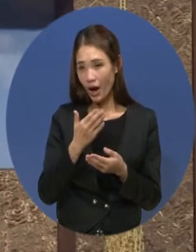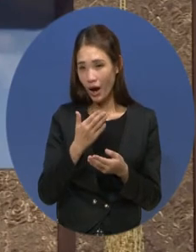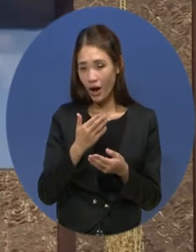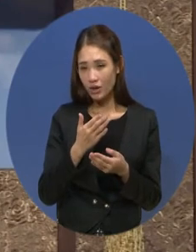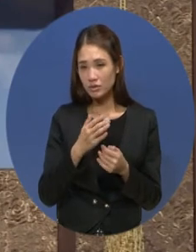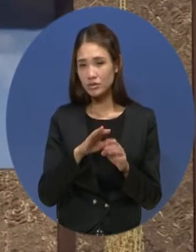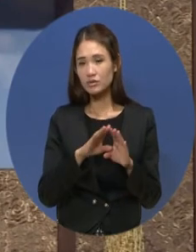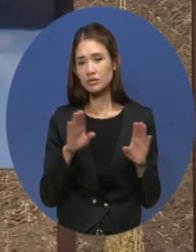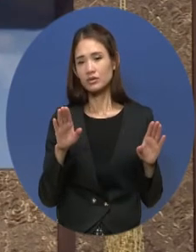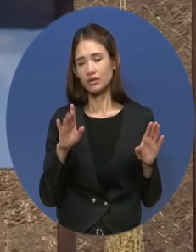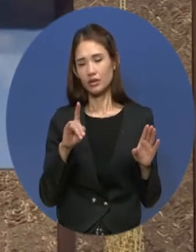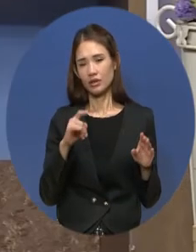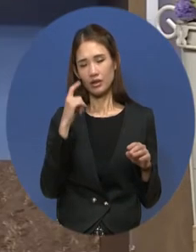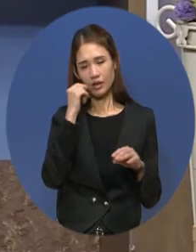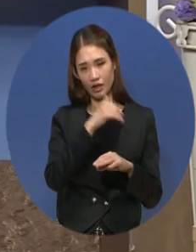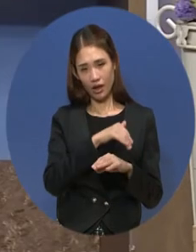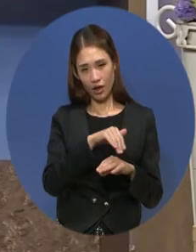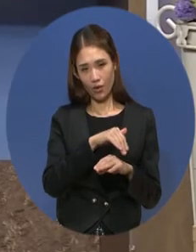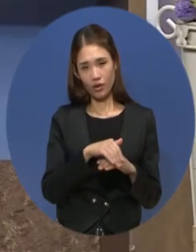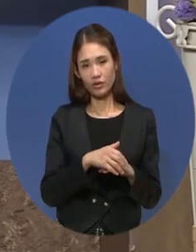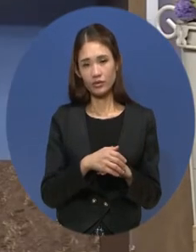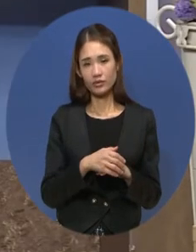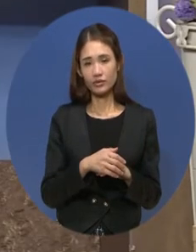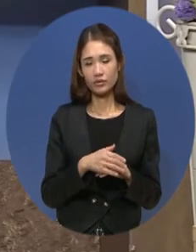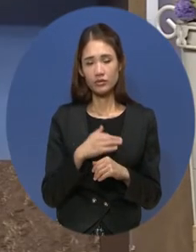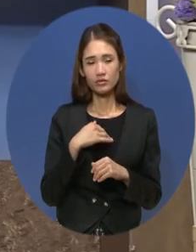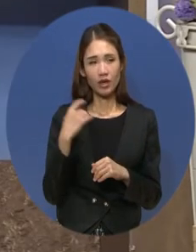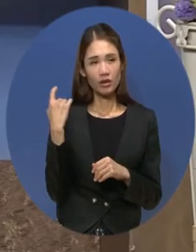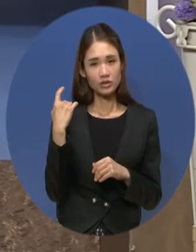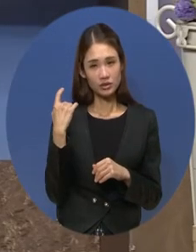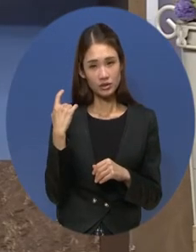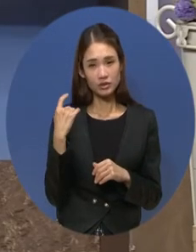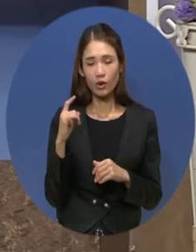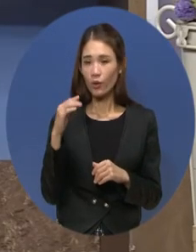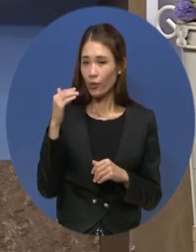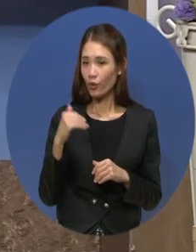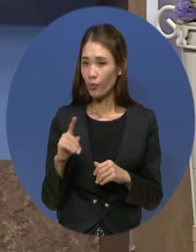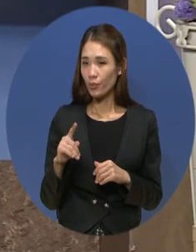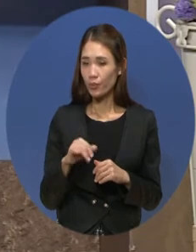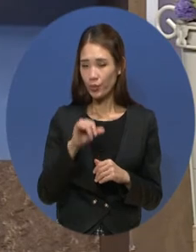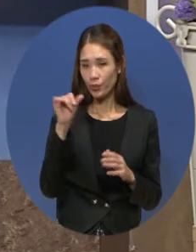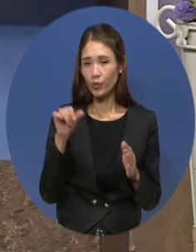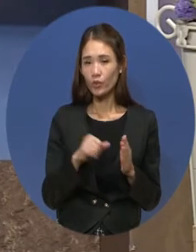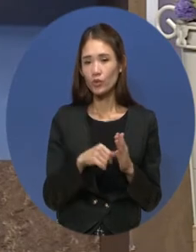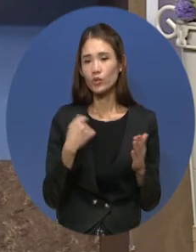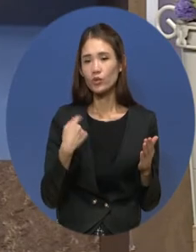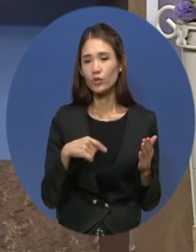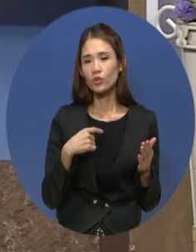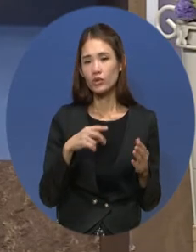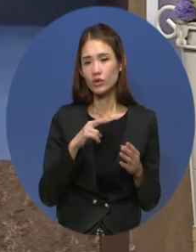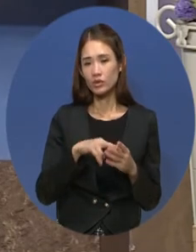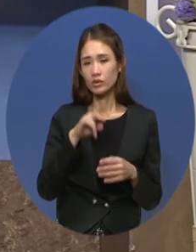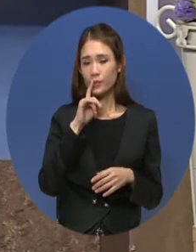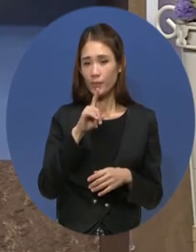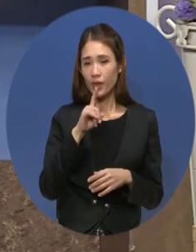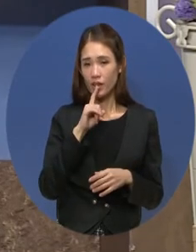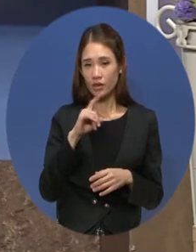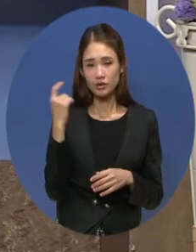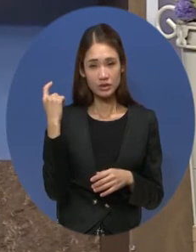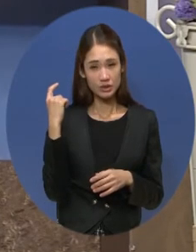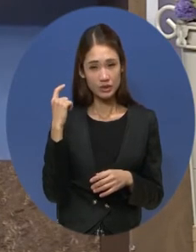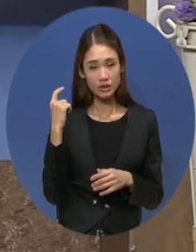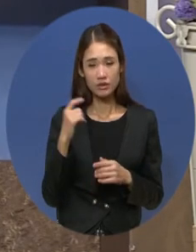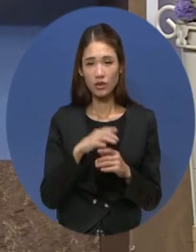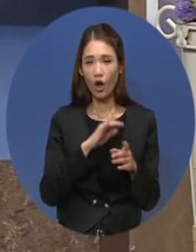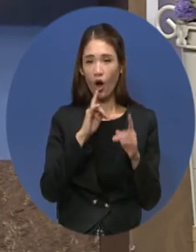열어둔 거였죠 4 예 어 그리고 또 제가 듣기로는 평생 교육 센터 에서 말하기 라던지 뭐 듣기와 같은